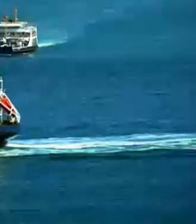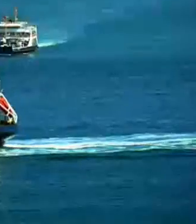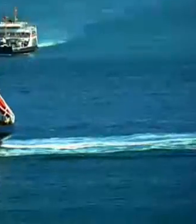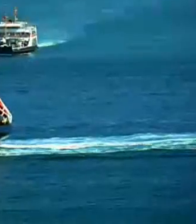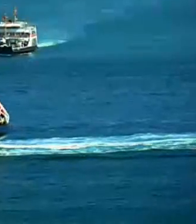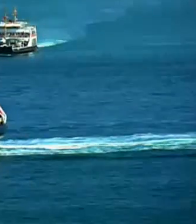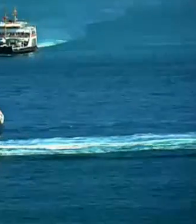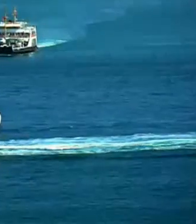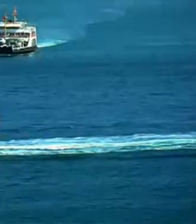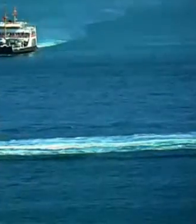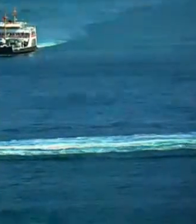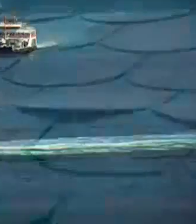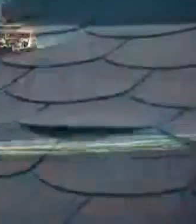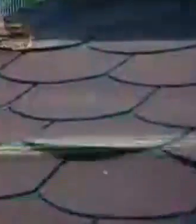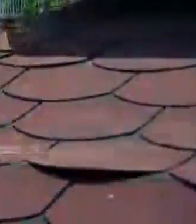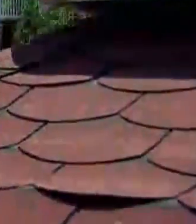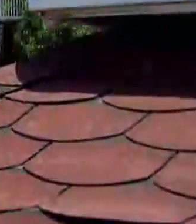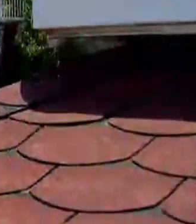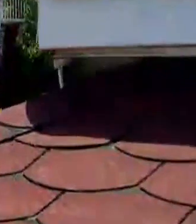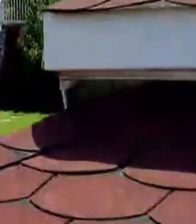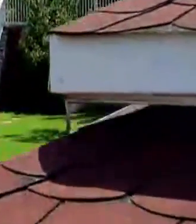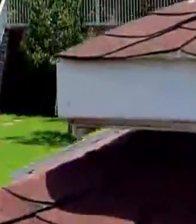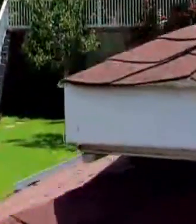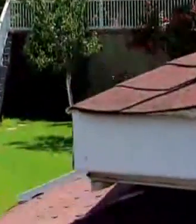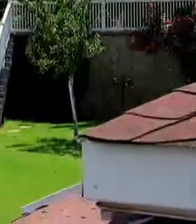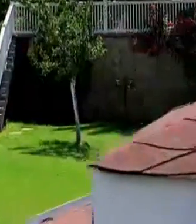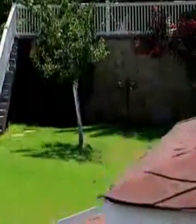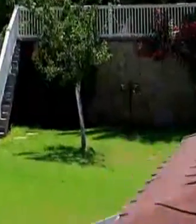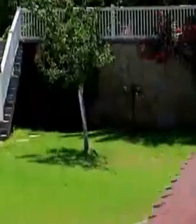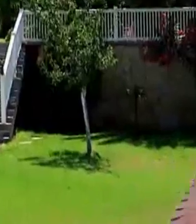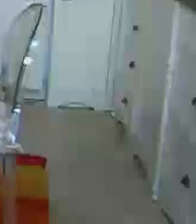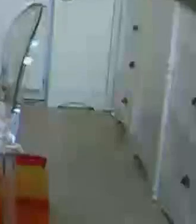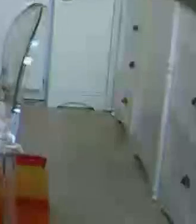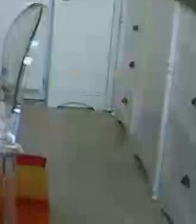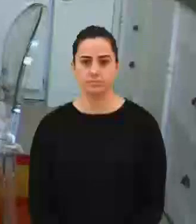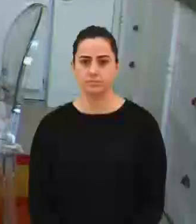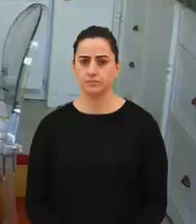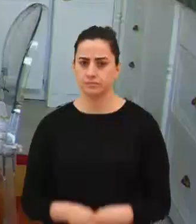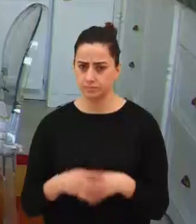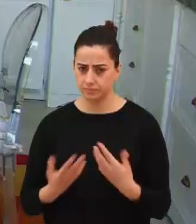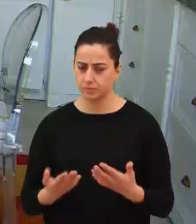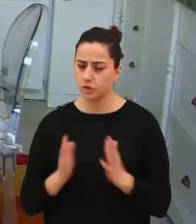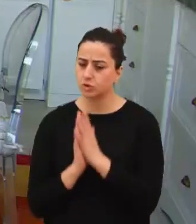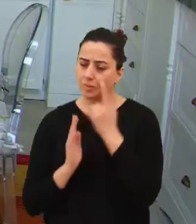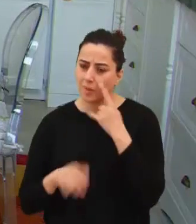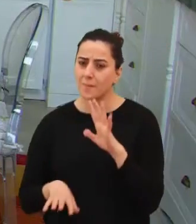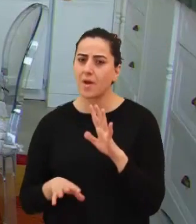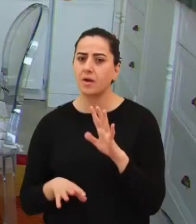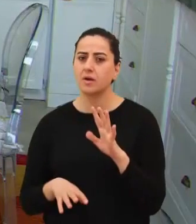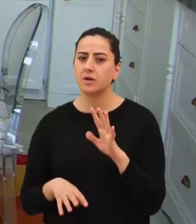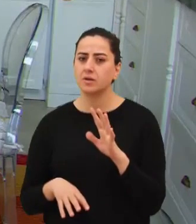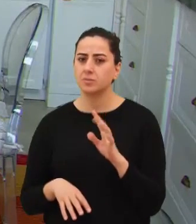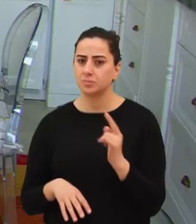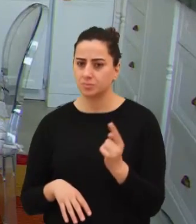Gündüz vakti yüksek bir yerden kız kulesi. Görüntü Kemal'in villasına geçti. Yani kusura bakmayın Riyam Hanım. Hani